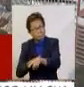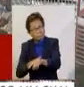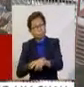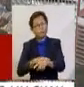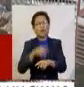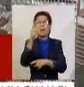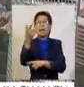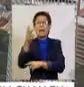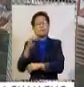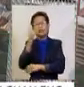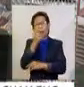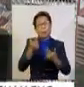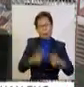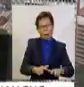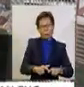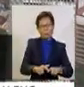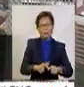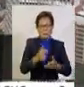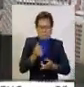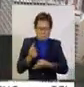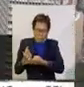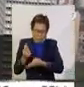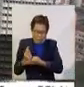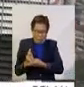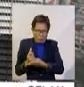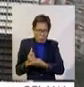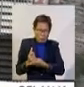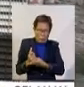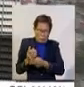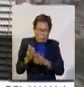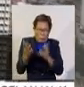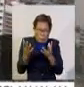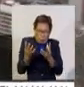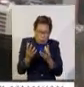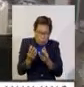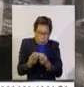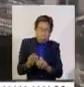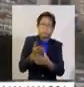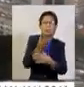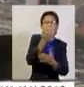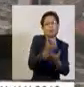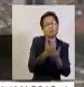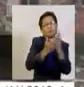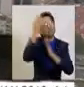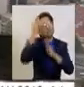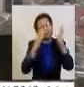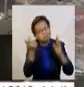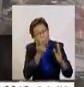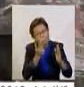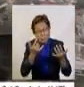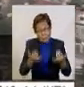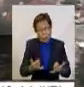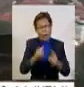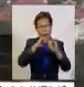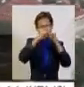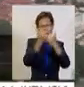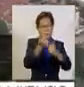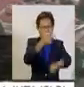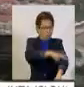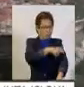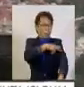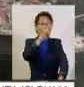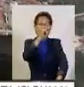Guan Eng tidak mahu berlaku langkah berjimat cermat dan penguncupan yang dapat menjejaskan ekonomi negara. Ketika ini, agensi penarafan